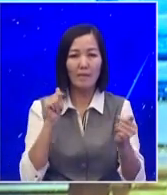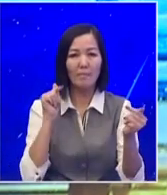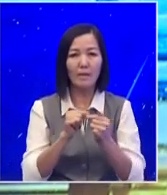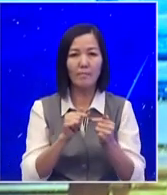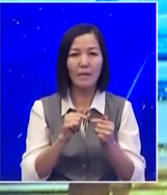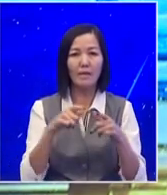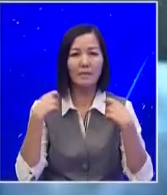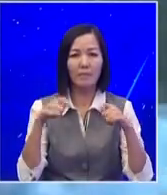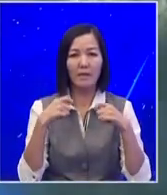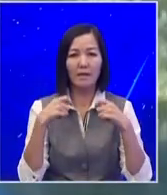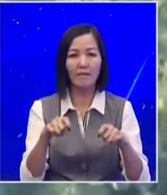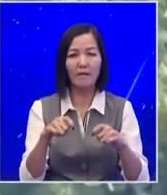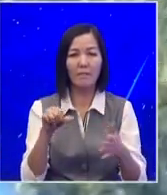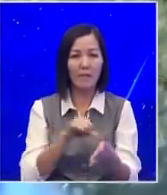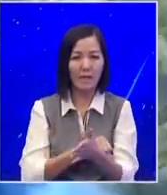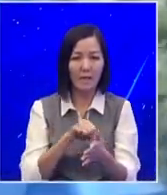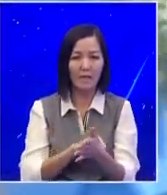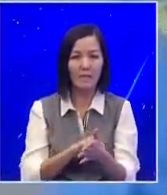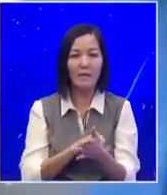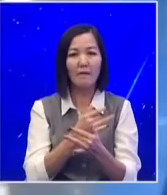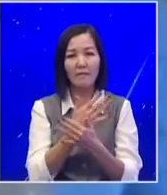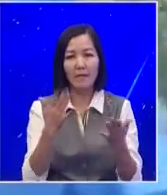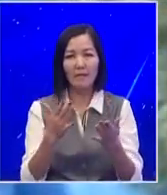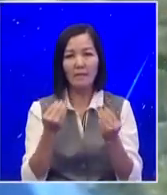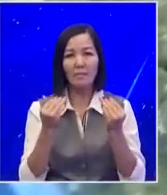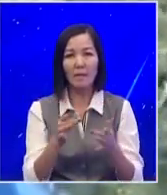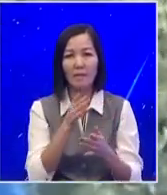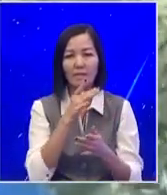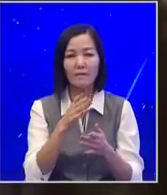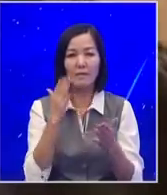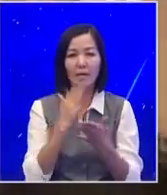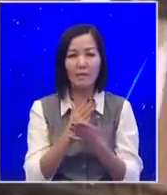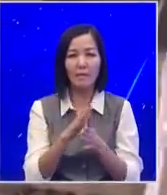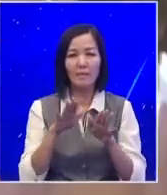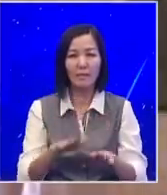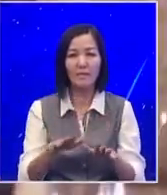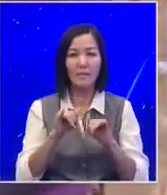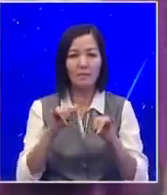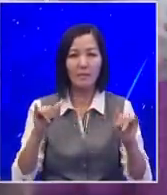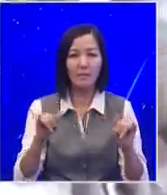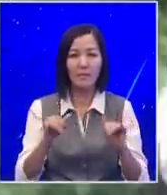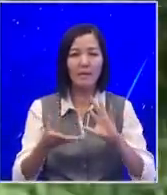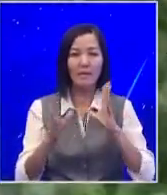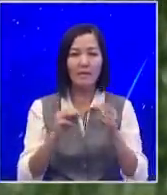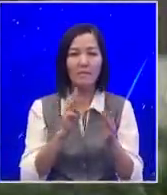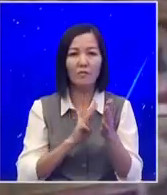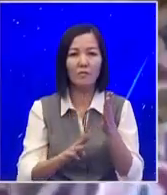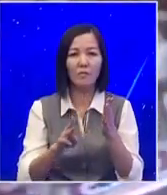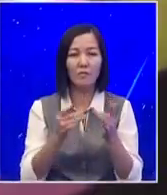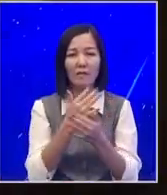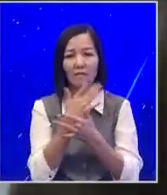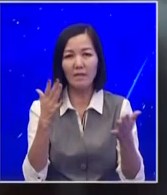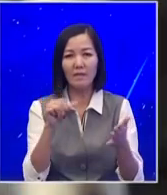борьбе с незаконным оборотом синтетических наркотиков. На данный момент в стране имеет место распространение почти 90